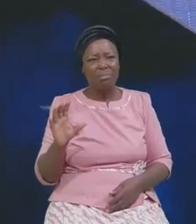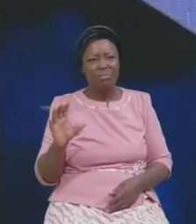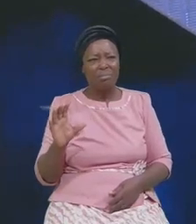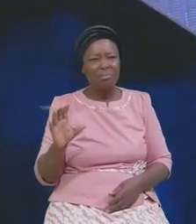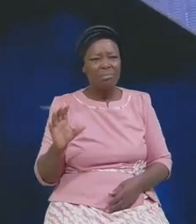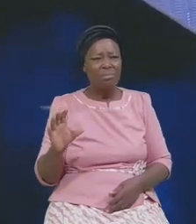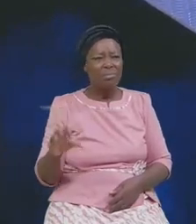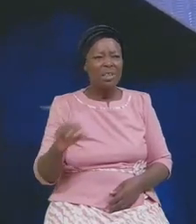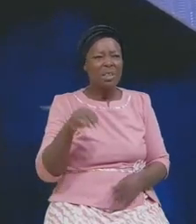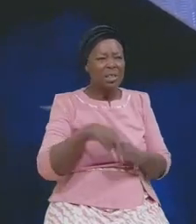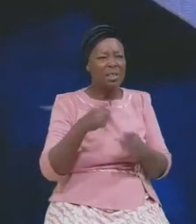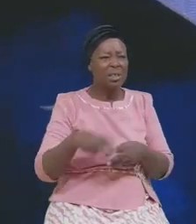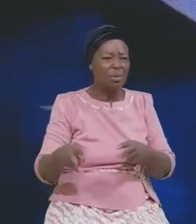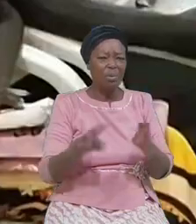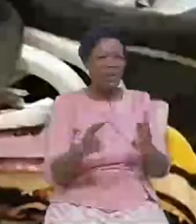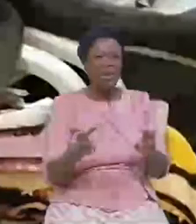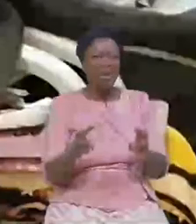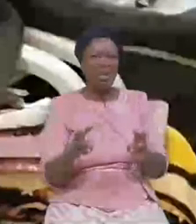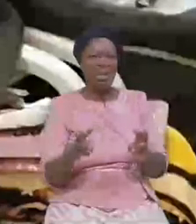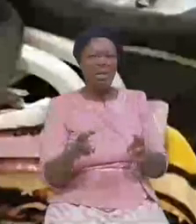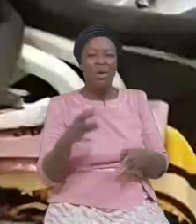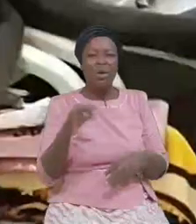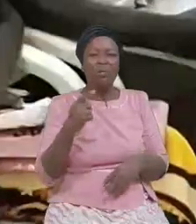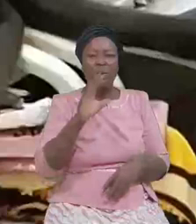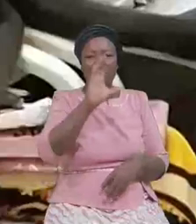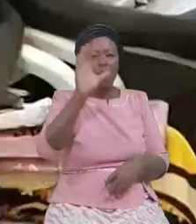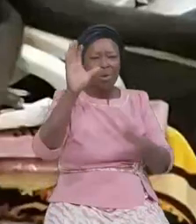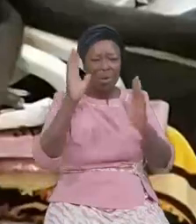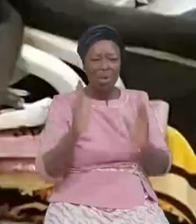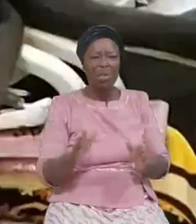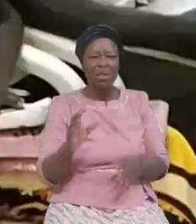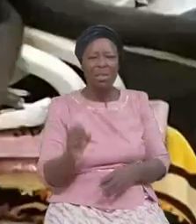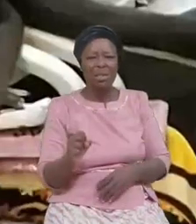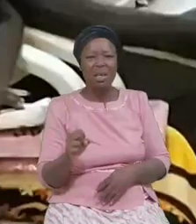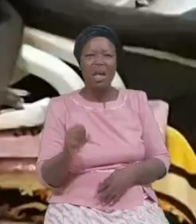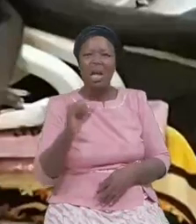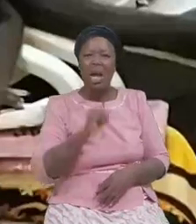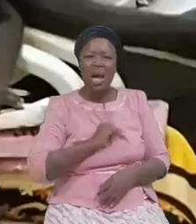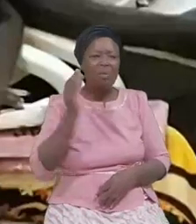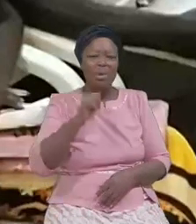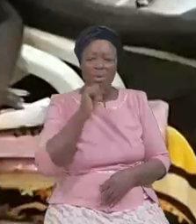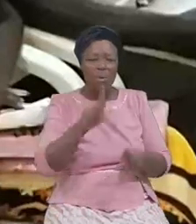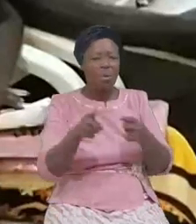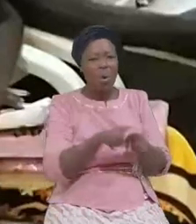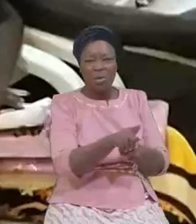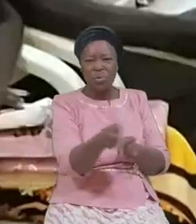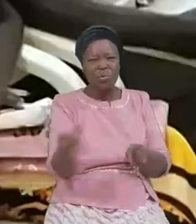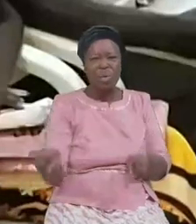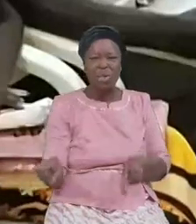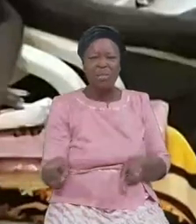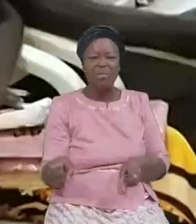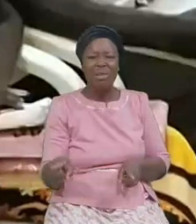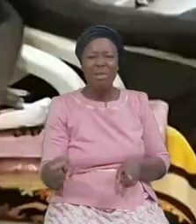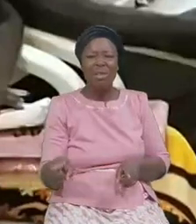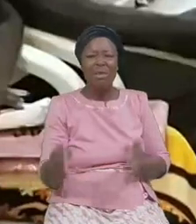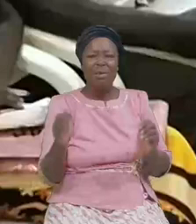loin de la voie, dans la voie ou sur le chemin des vagabonds ou des errants. Je ne